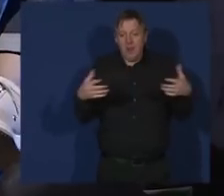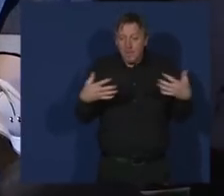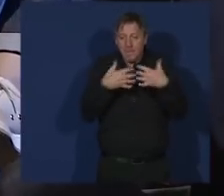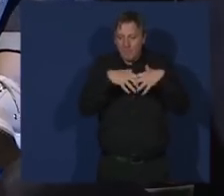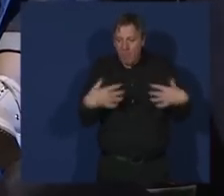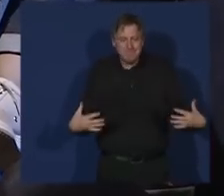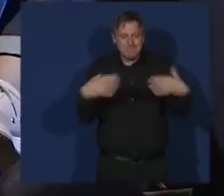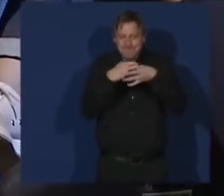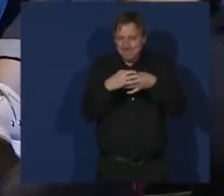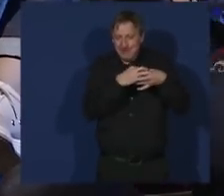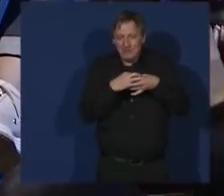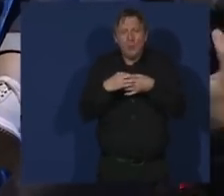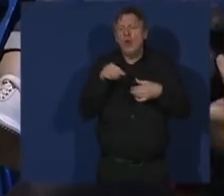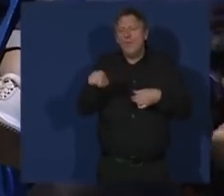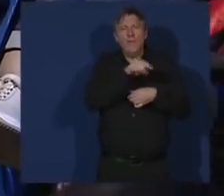travailler.